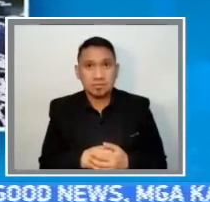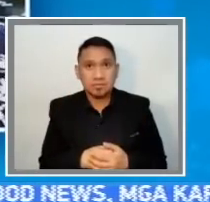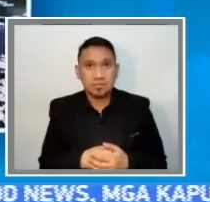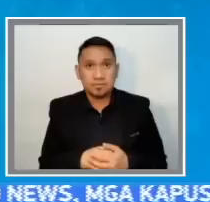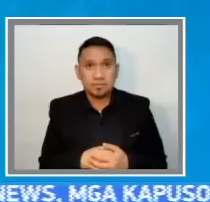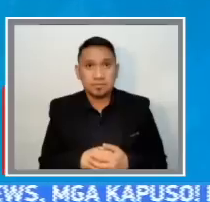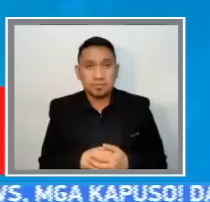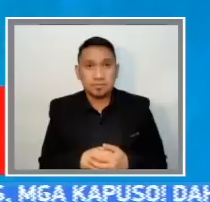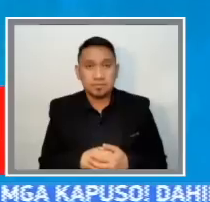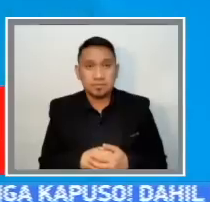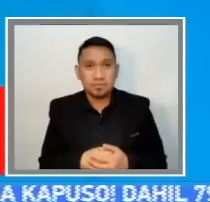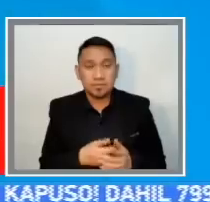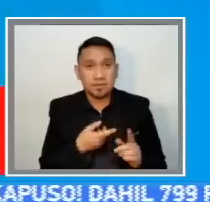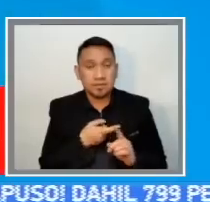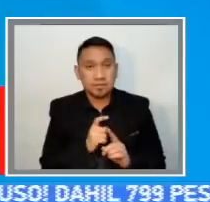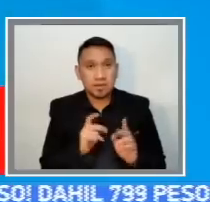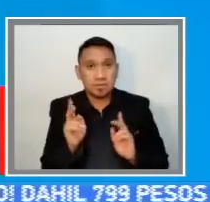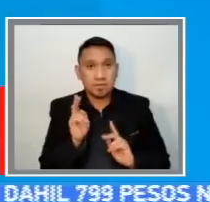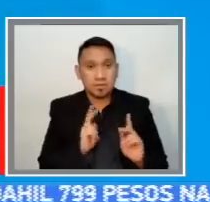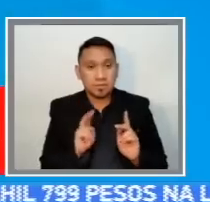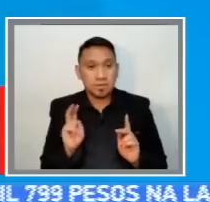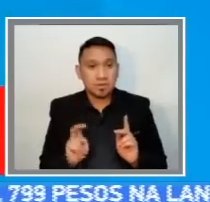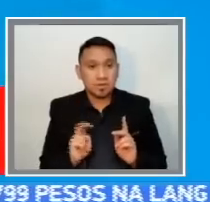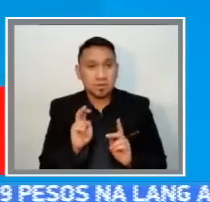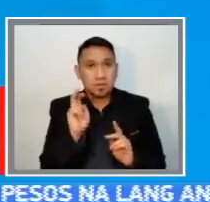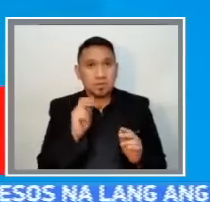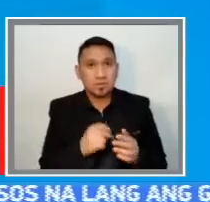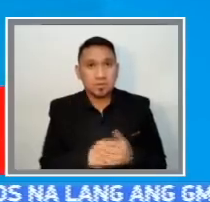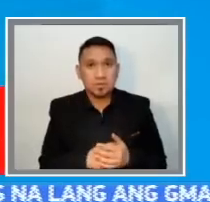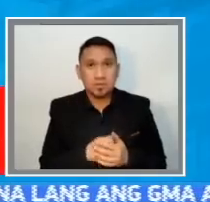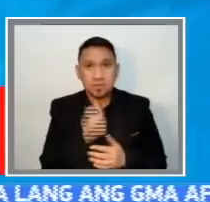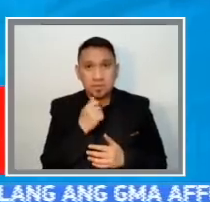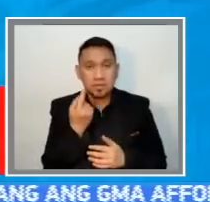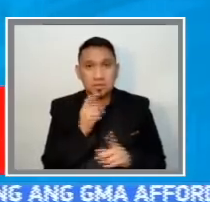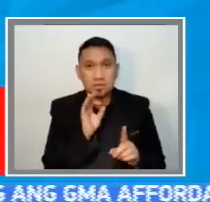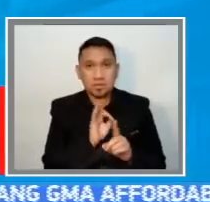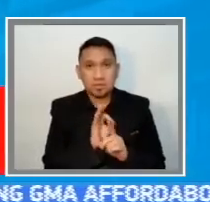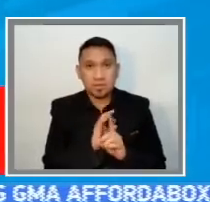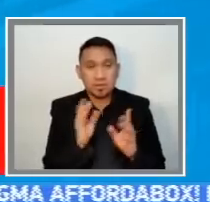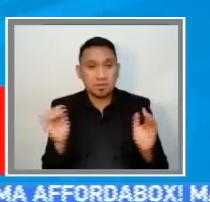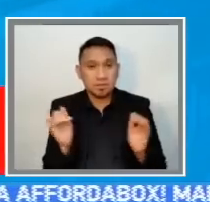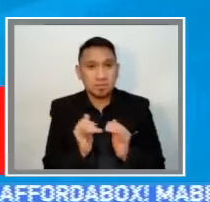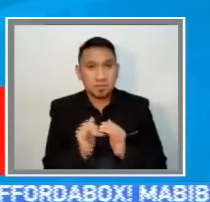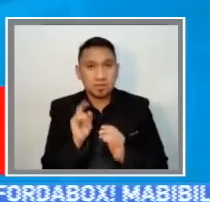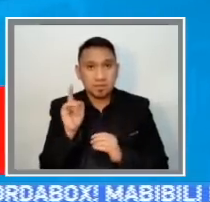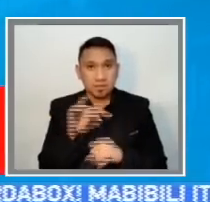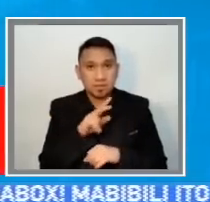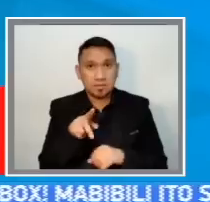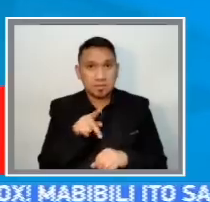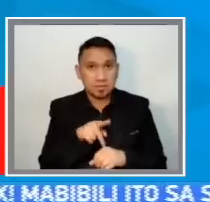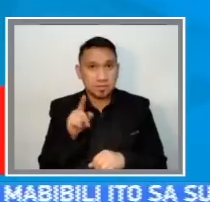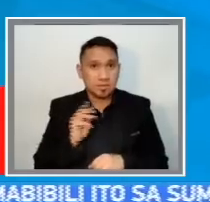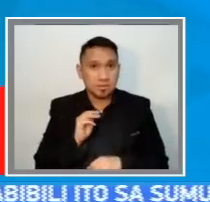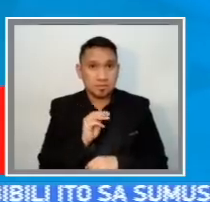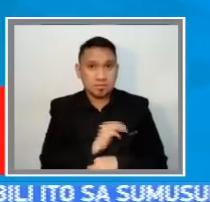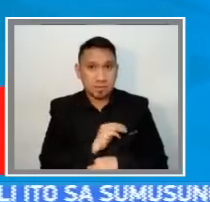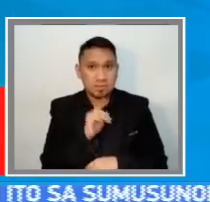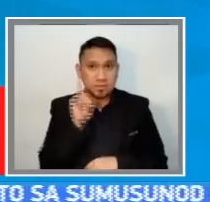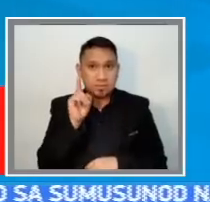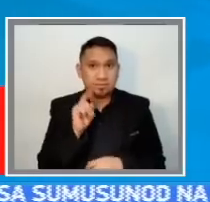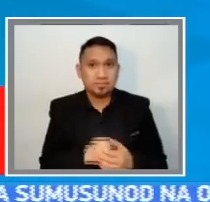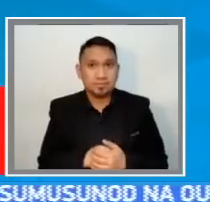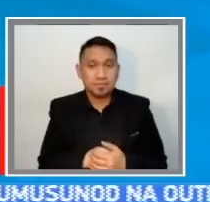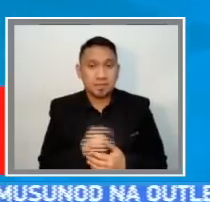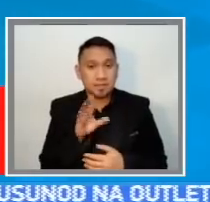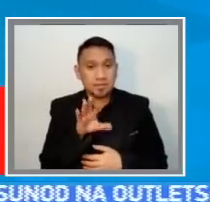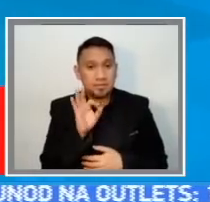From performer to traveler, hindi lang pala fan meet ng Wavy ang pinunta sa Pilipinas ng member nitong si Ten Lee. Spotted din siyang